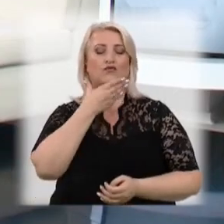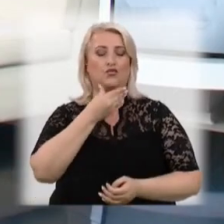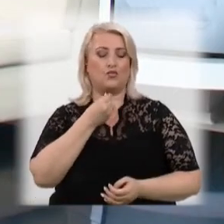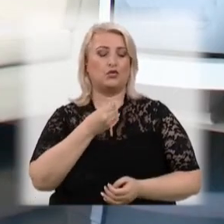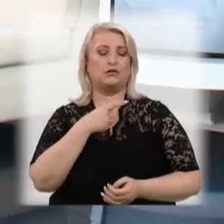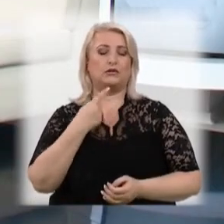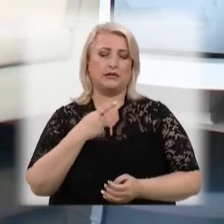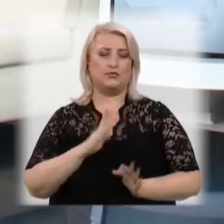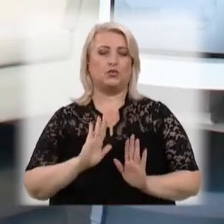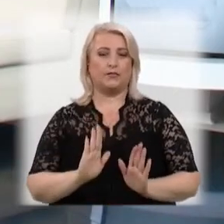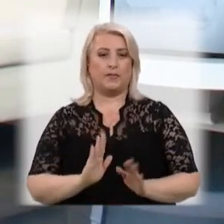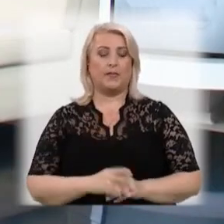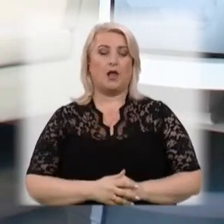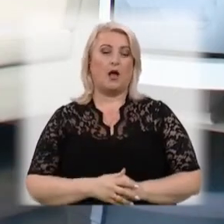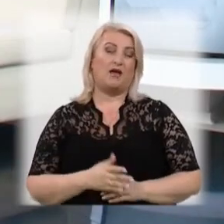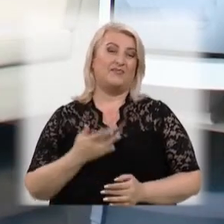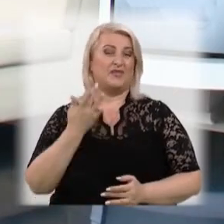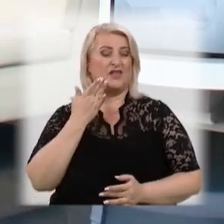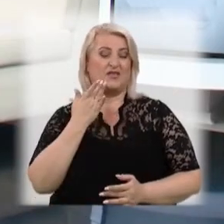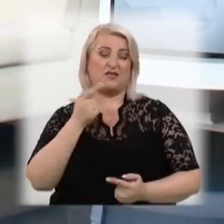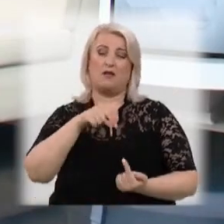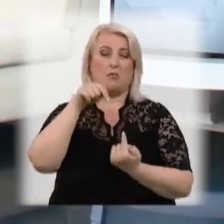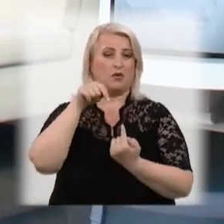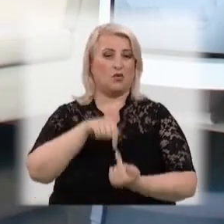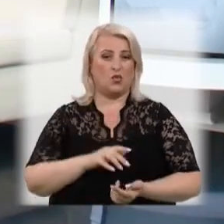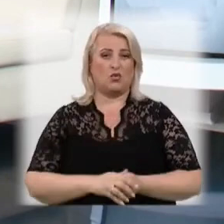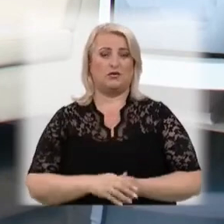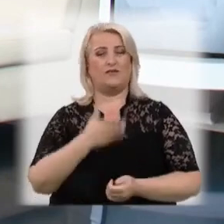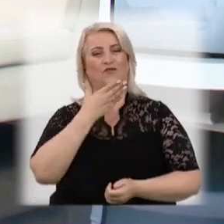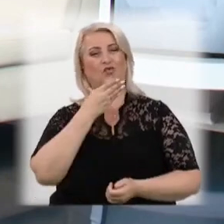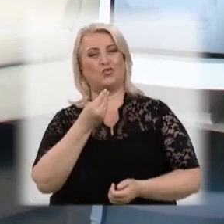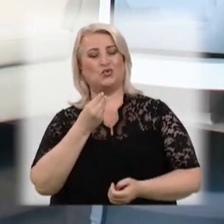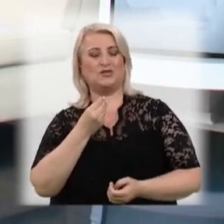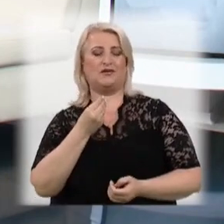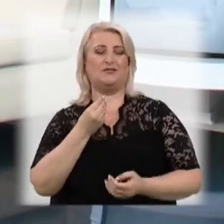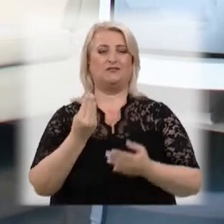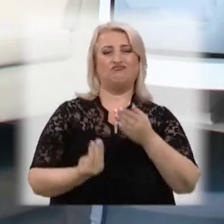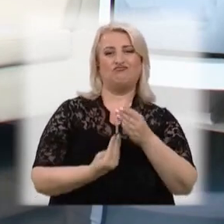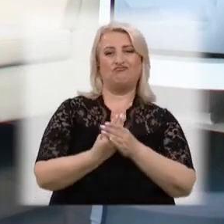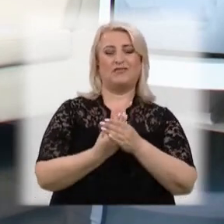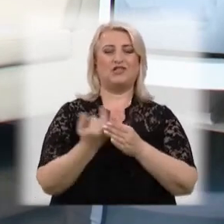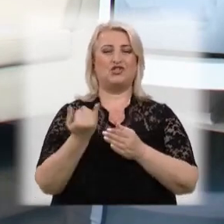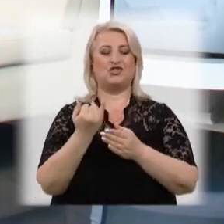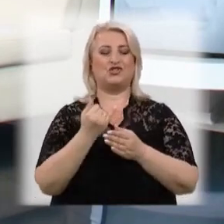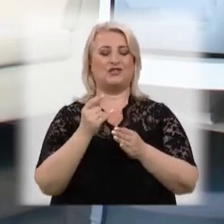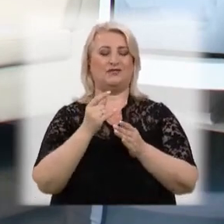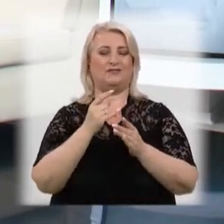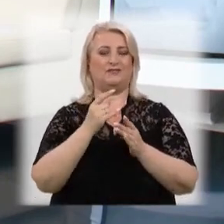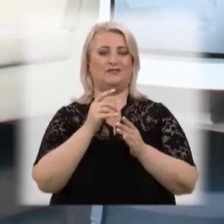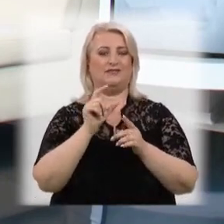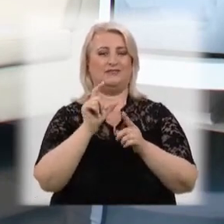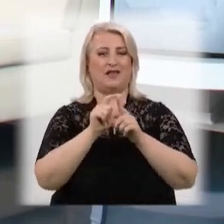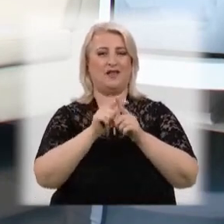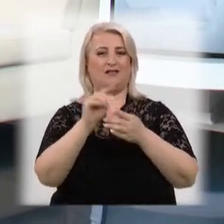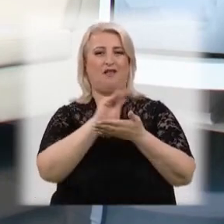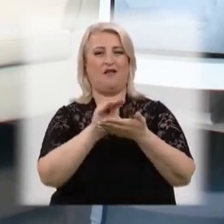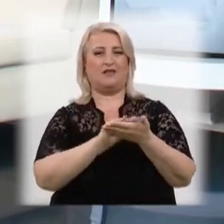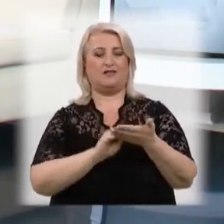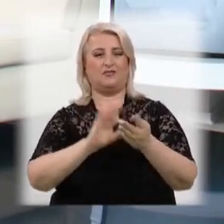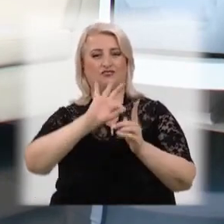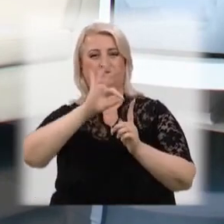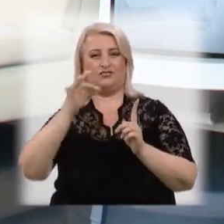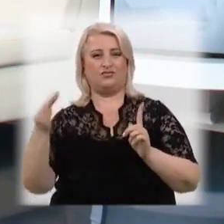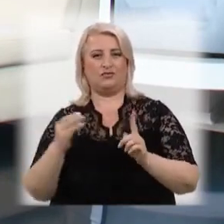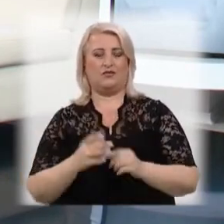Deci asta ar fi Nu întotdeauna relevant frumusețea postării și textul tot vedem texte pe social media cu